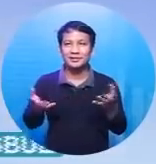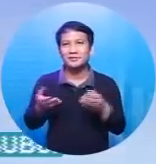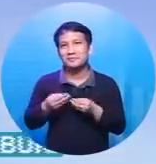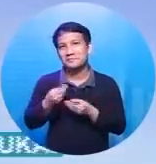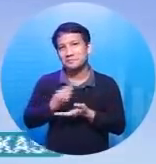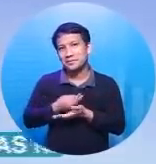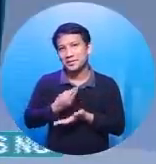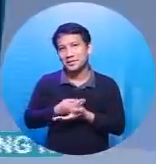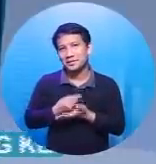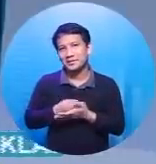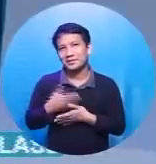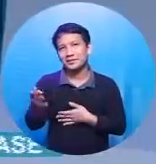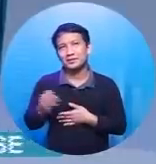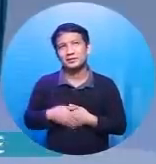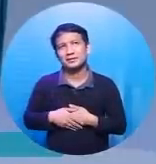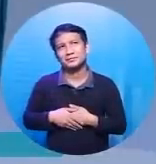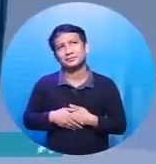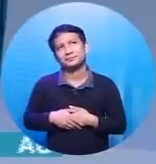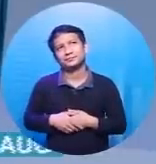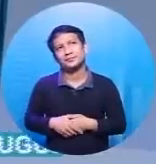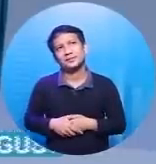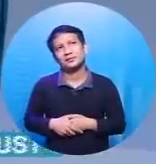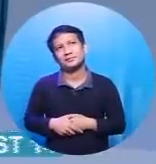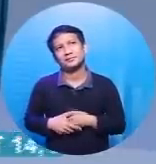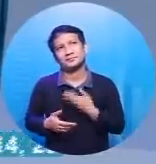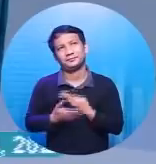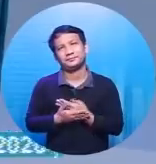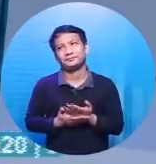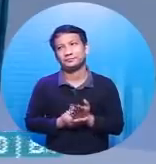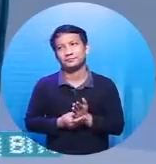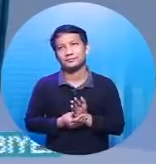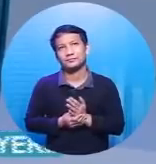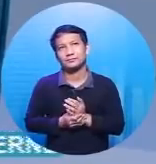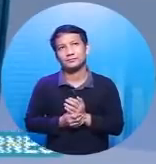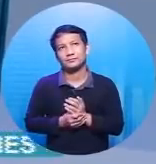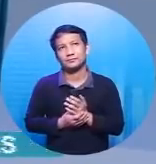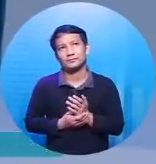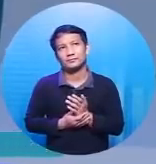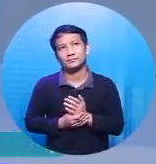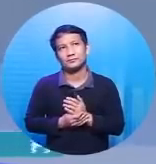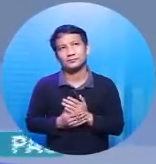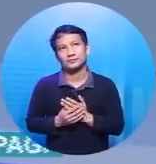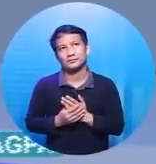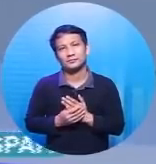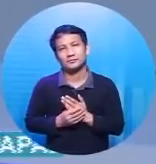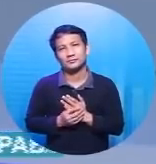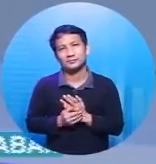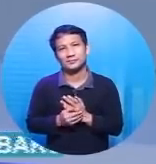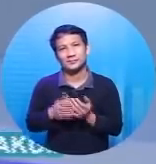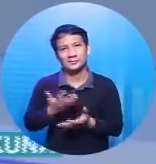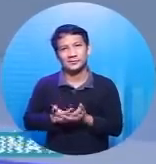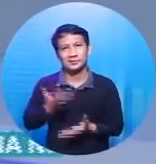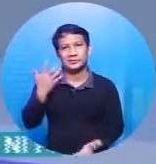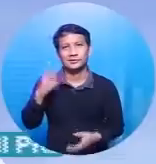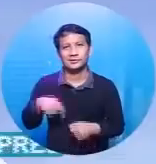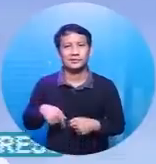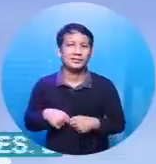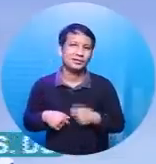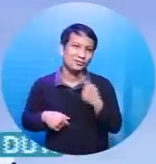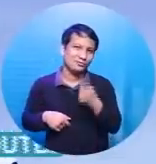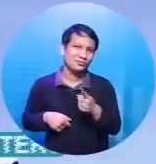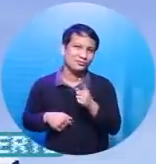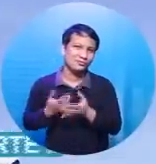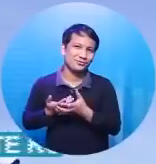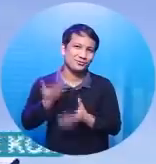to. Kailangan mapakawalan na itong mga pera dito. Whew, ang dami namin pera dito. Ang yaman talaga to. Ang yaman